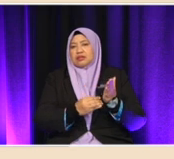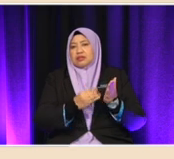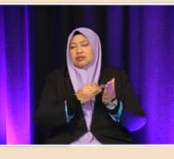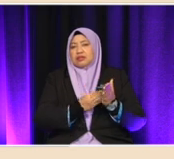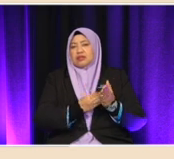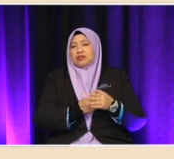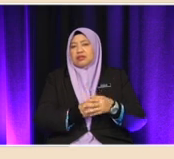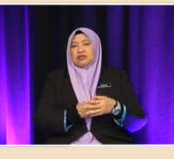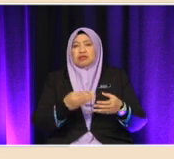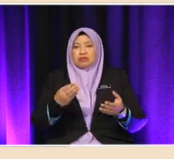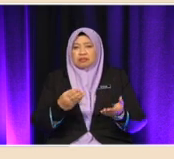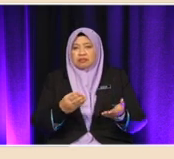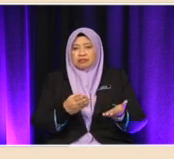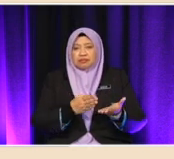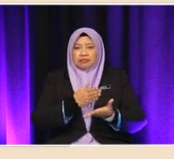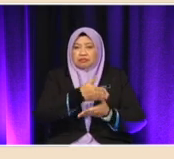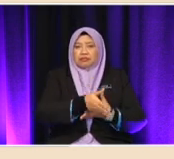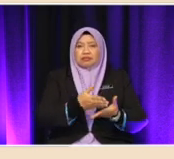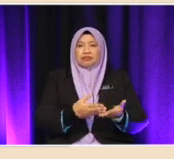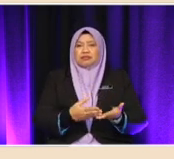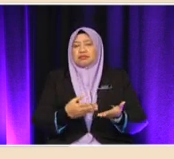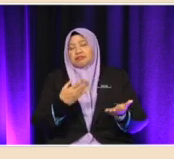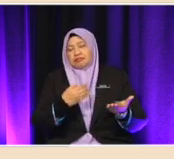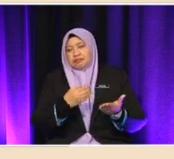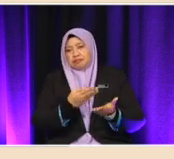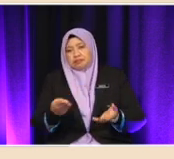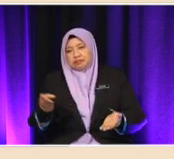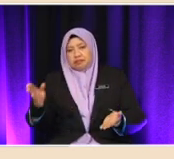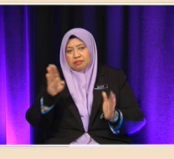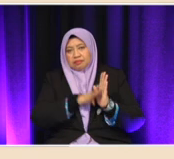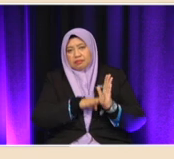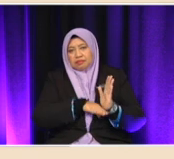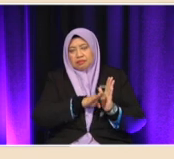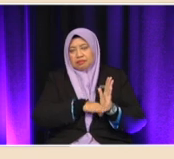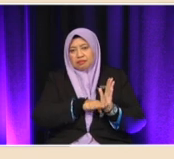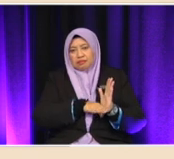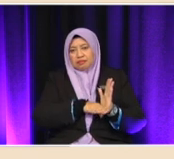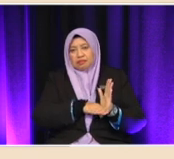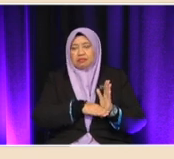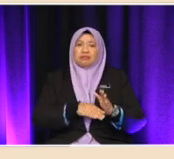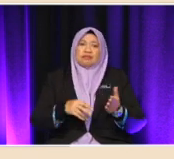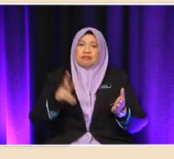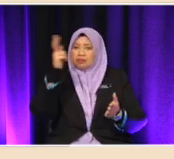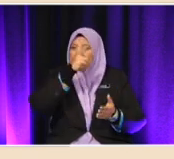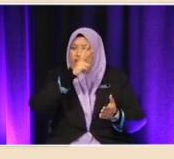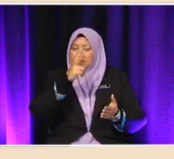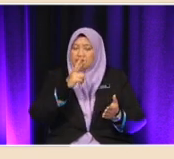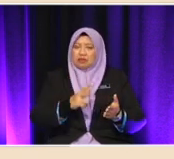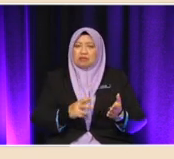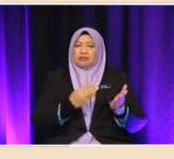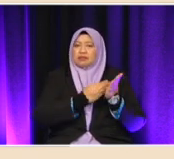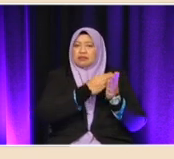quantity barang yang ditawar akan berkurangan Kenapa sebab bila kerajaan meningkatkan Cukai